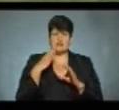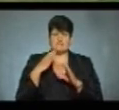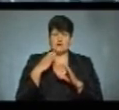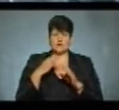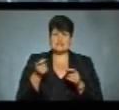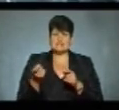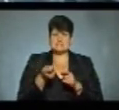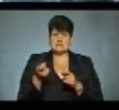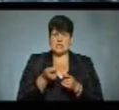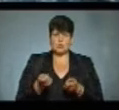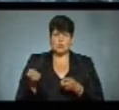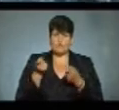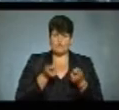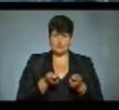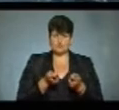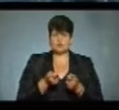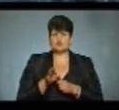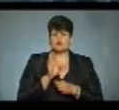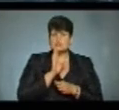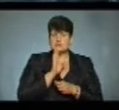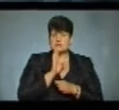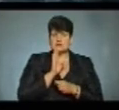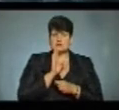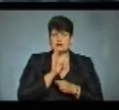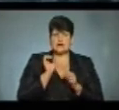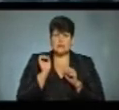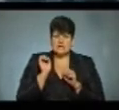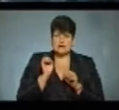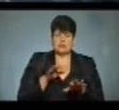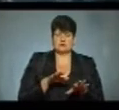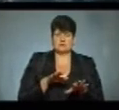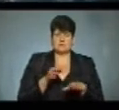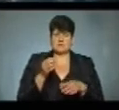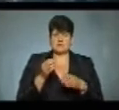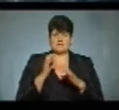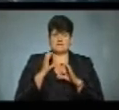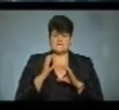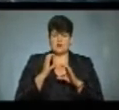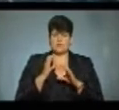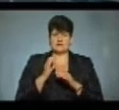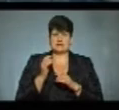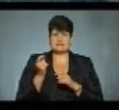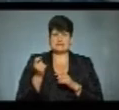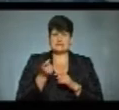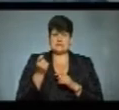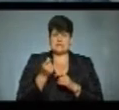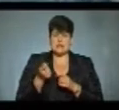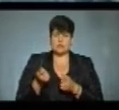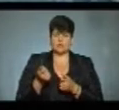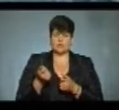зерновоза. Версія така, що жінка кинулася під вагон зерновоз